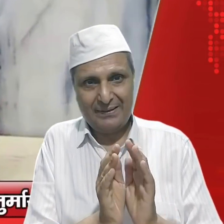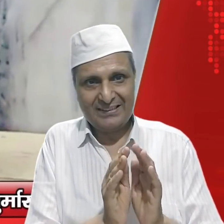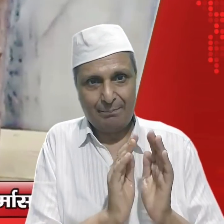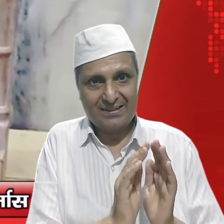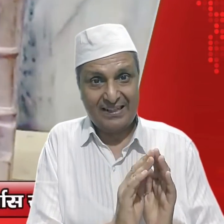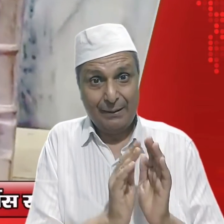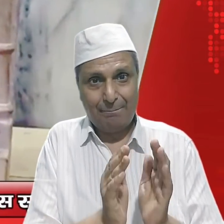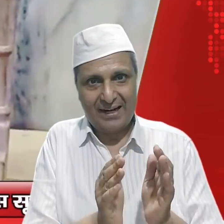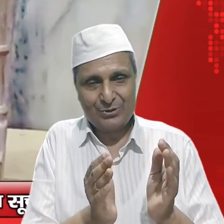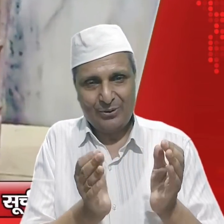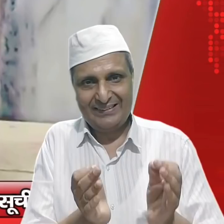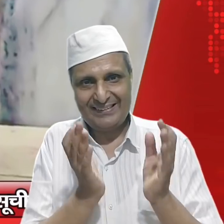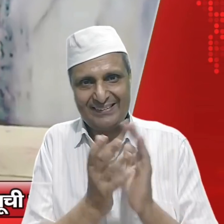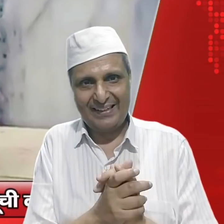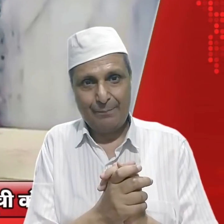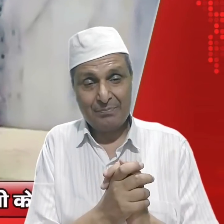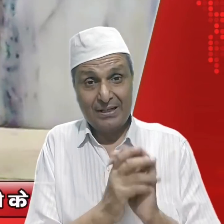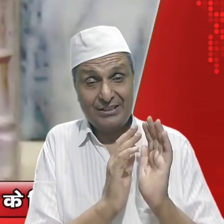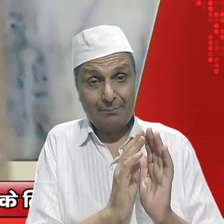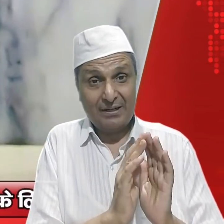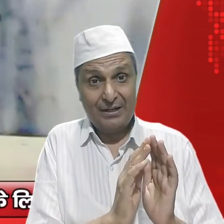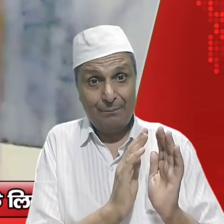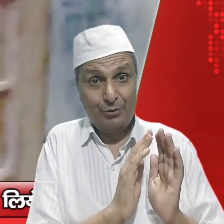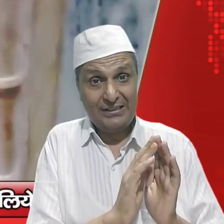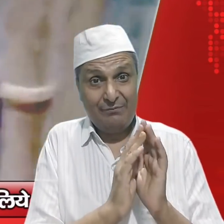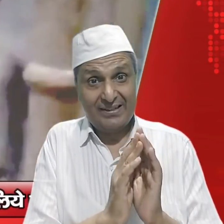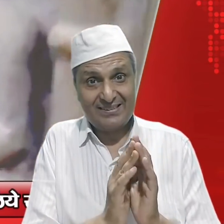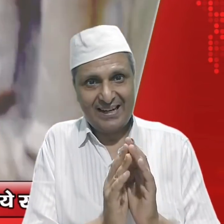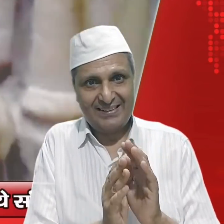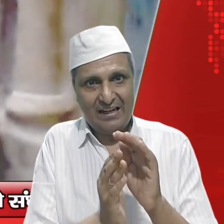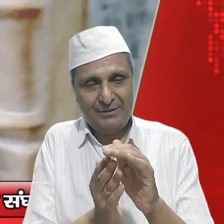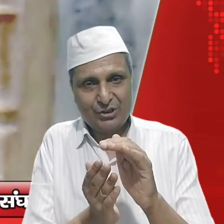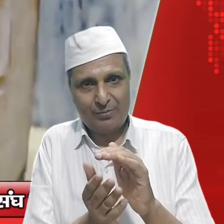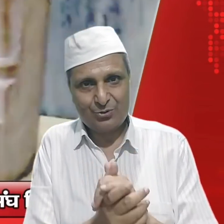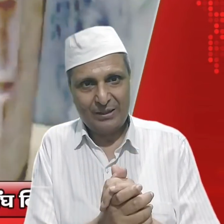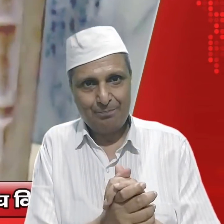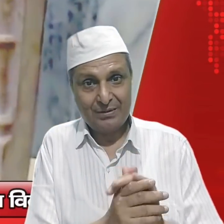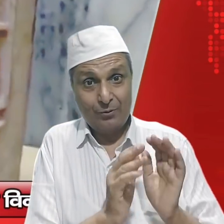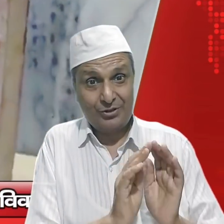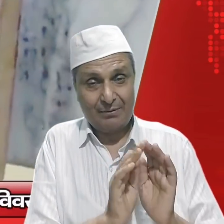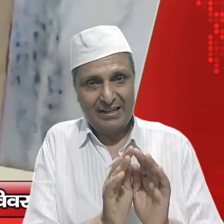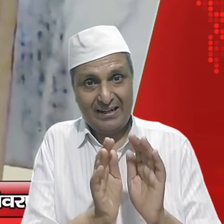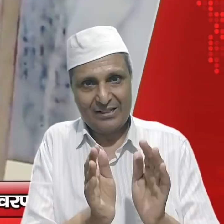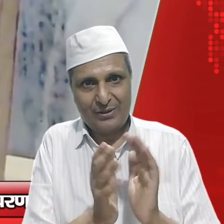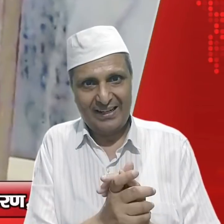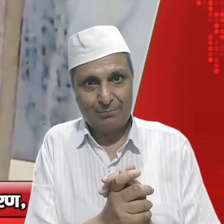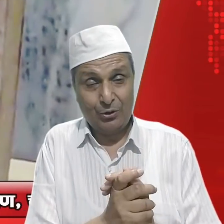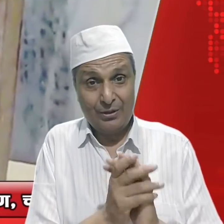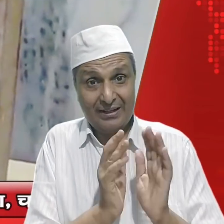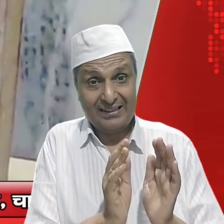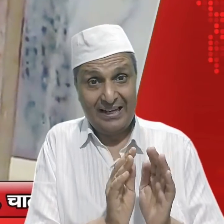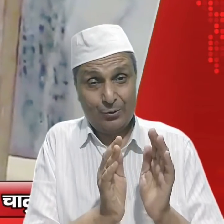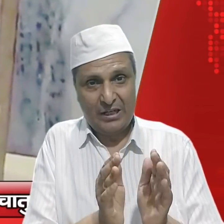मध्य प्रदेश के पास से बरासो अतिशय क्षेत्र की, जहां पर मुनि श्री वीरसन सागर जी का अभी चतुर्मास हुआ, उसी समय की घटना सुना रहे हैं